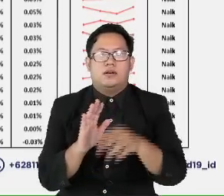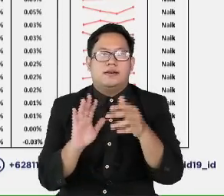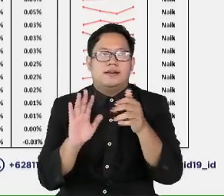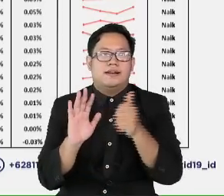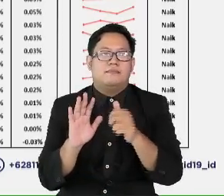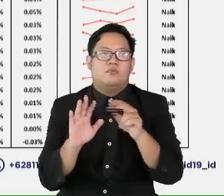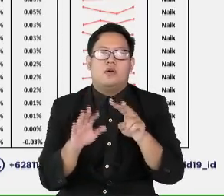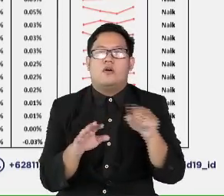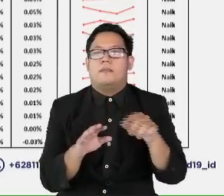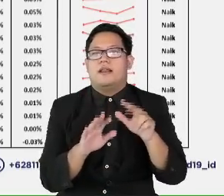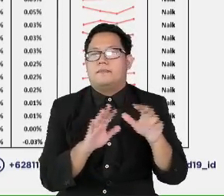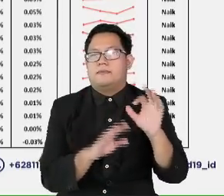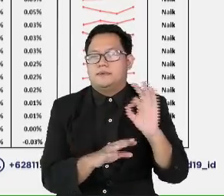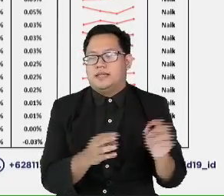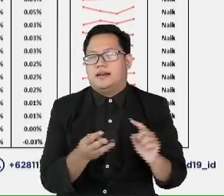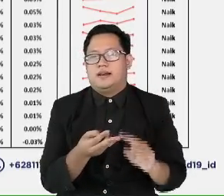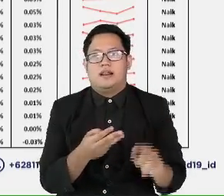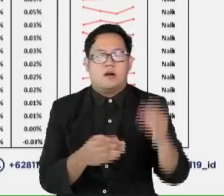Gorontalo turun